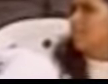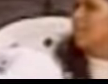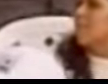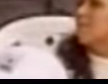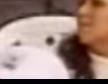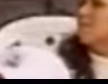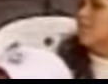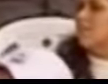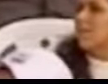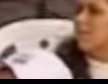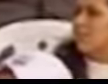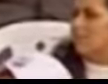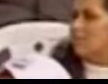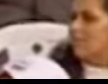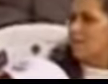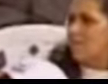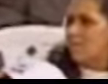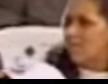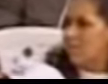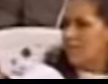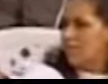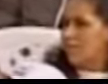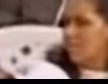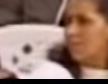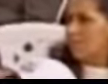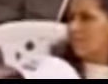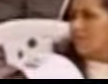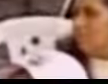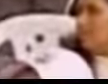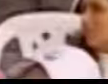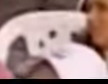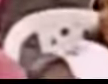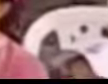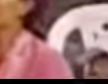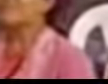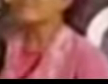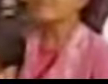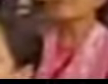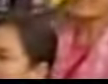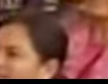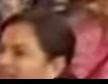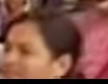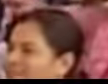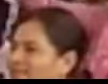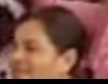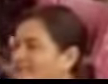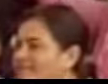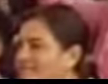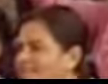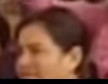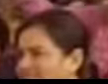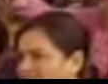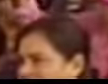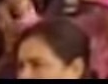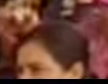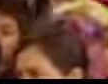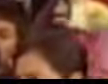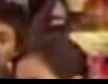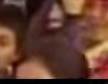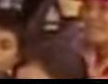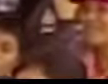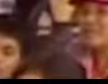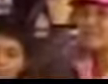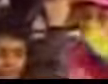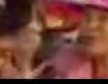es? Chasna, niño, canchi, yacta, pushaka, chaishina, kaina, wataka, chaishina, pibnish, kawan, rikushpaka, kimsa, chunga, por ciento, shina,